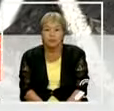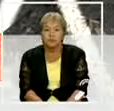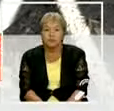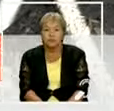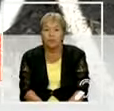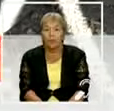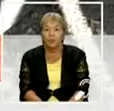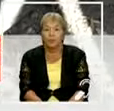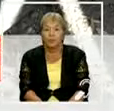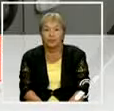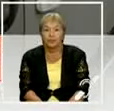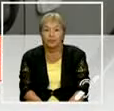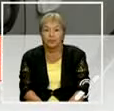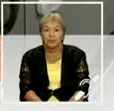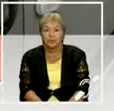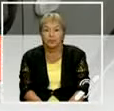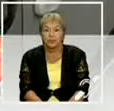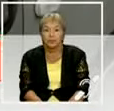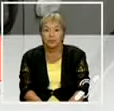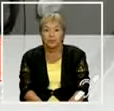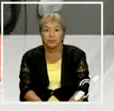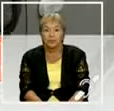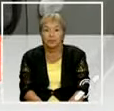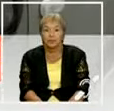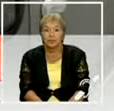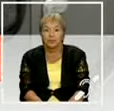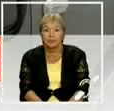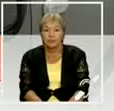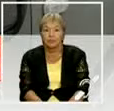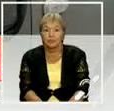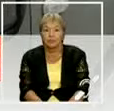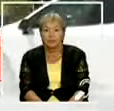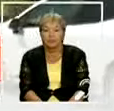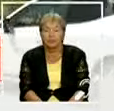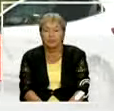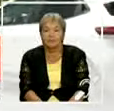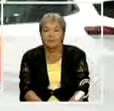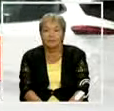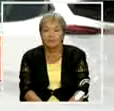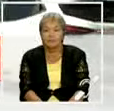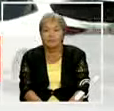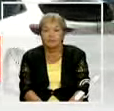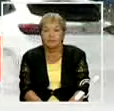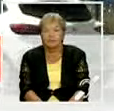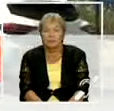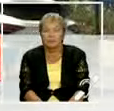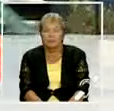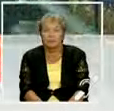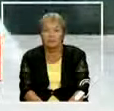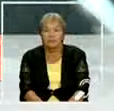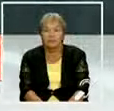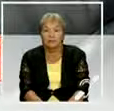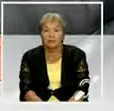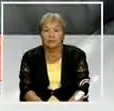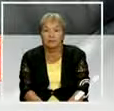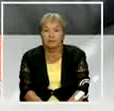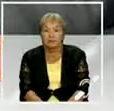în prealabil în platforma AFM-ului, după care sunt liberi ca, în măsura în care primăria pe